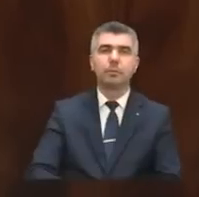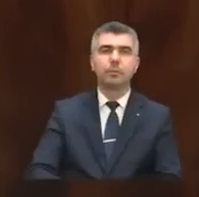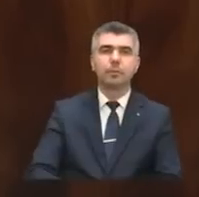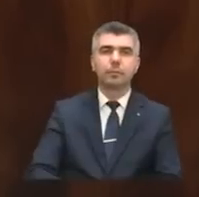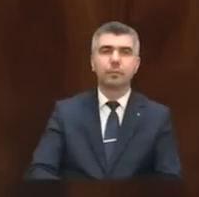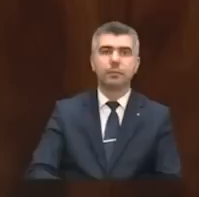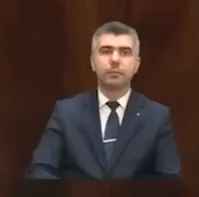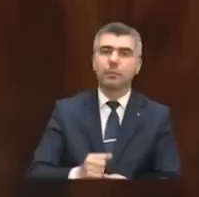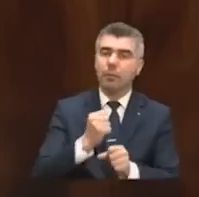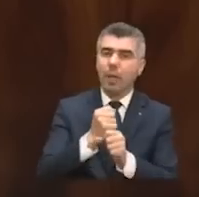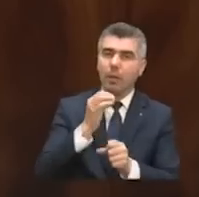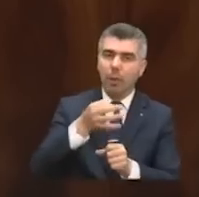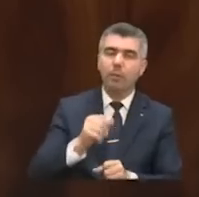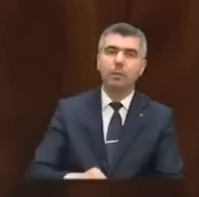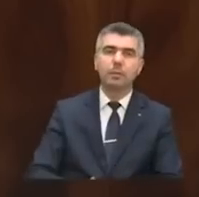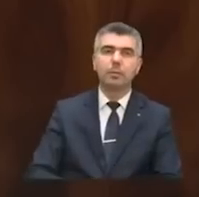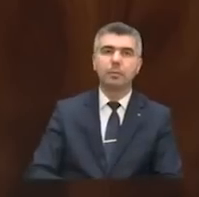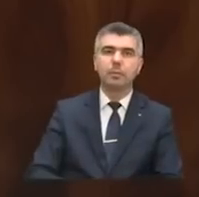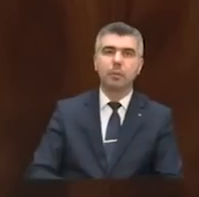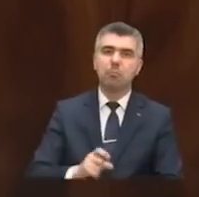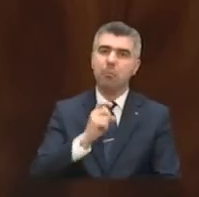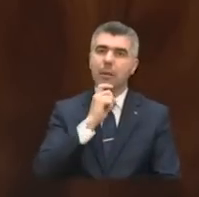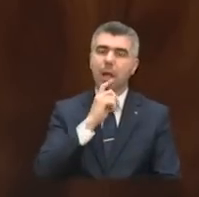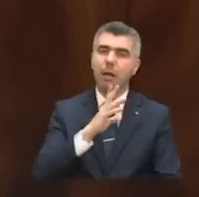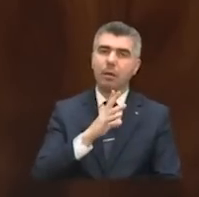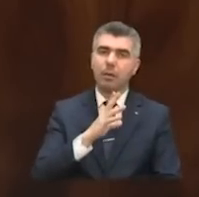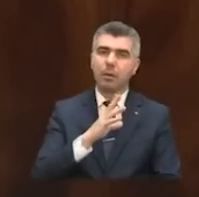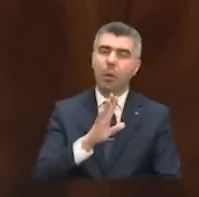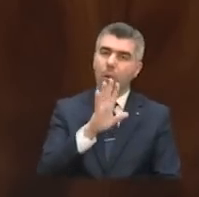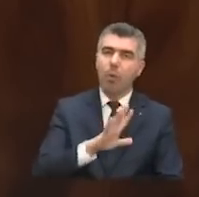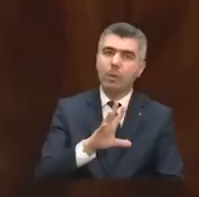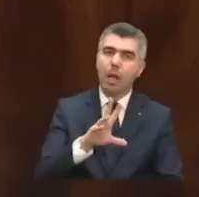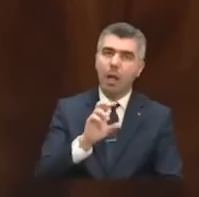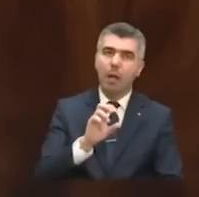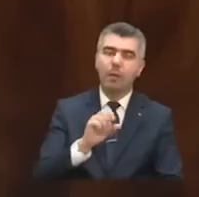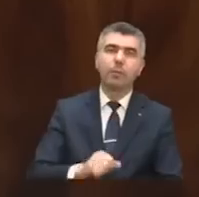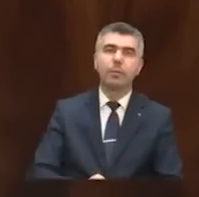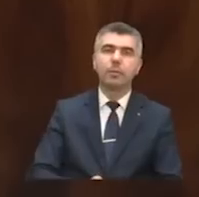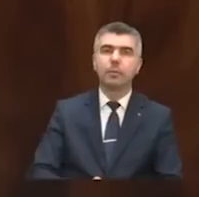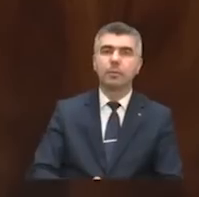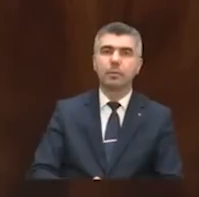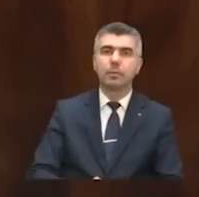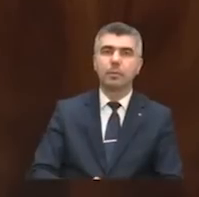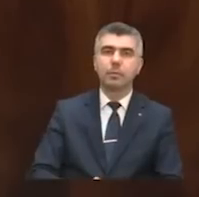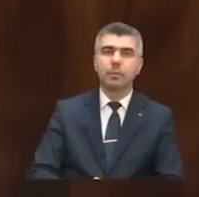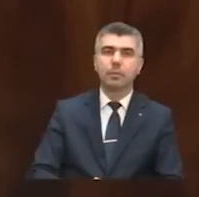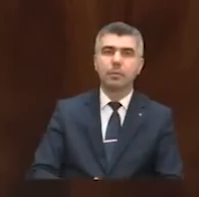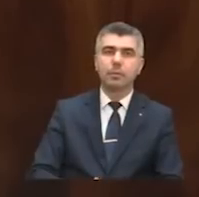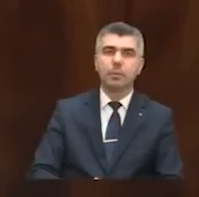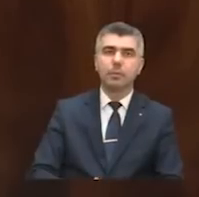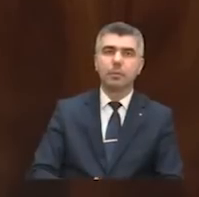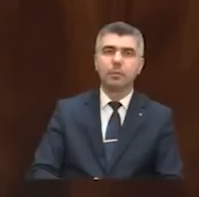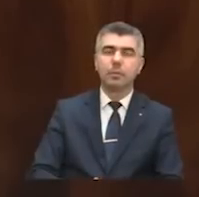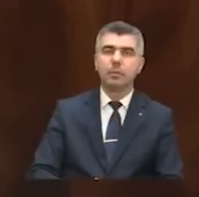وحنا كنشتغلوا. كيبقى معلوم انه القضيه ديال